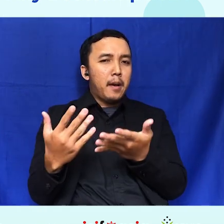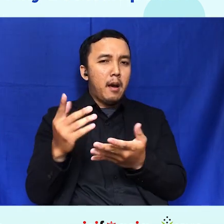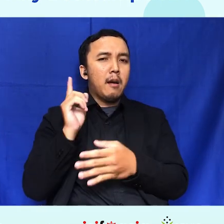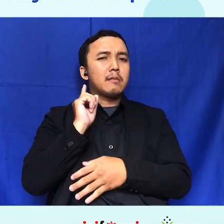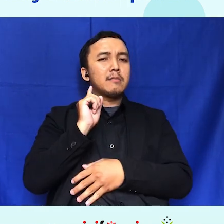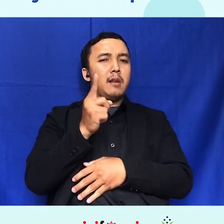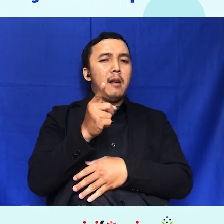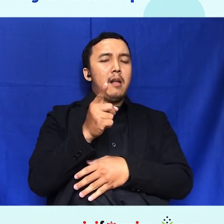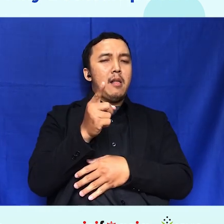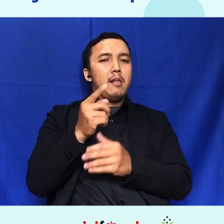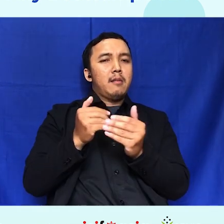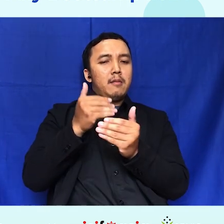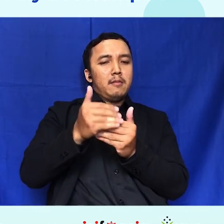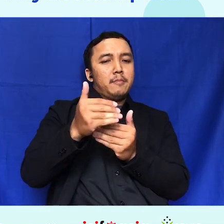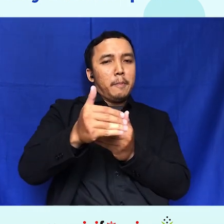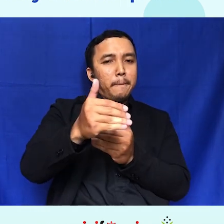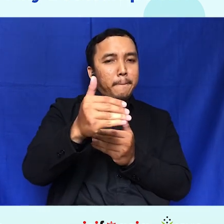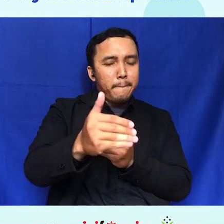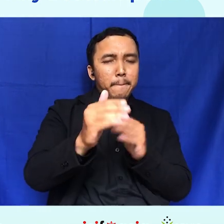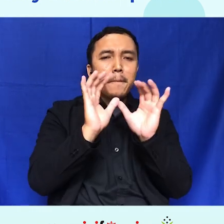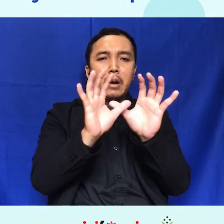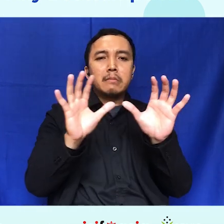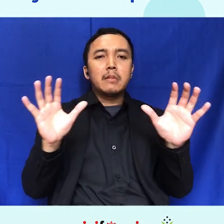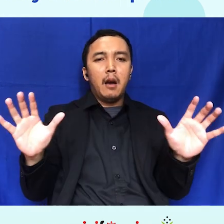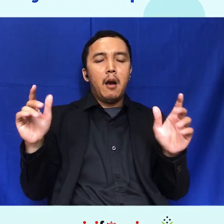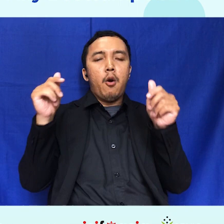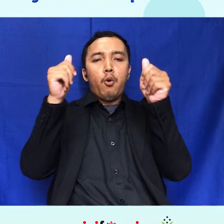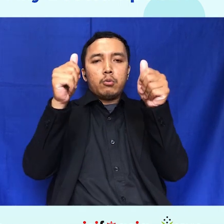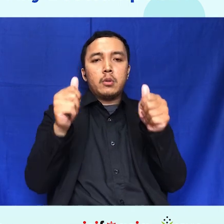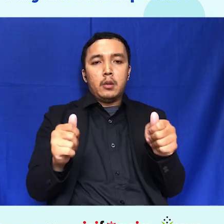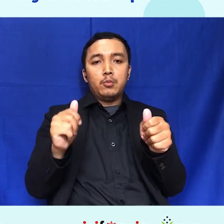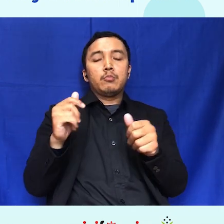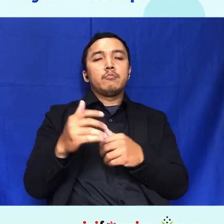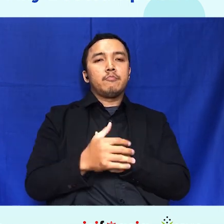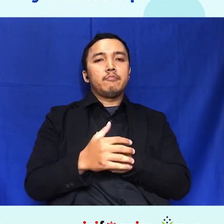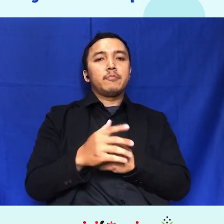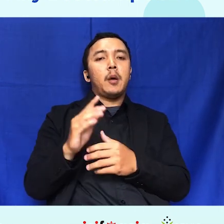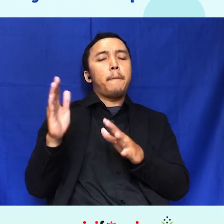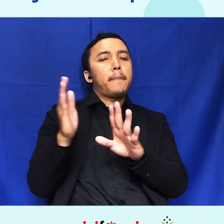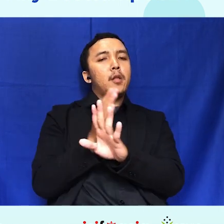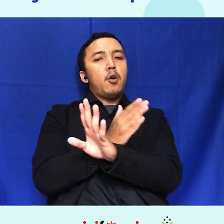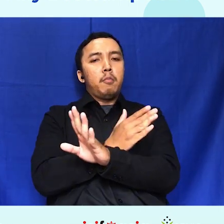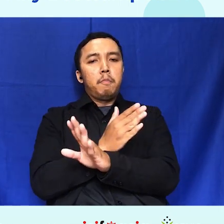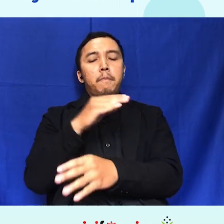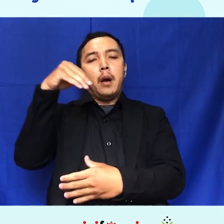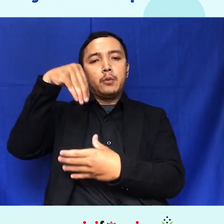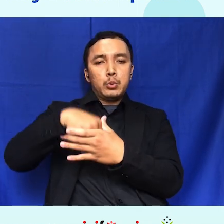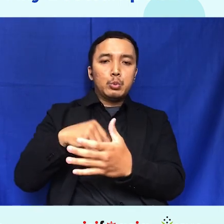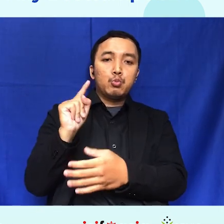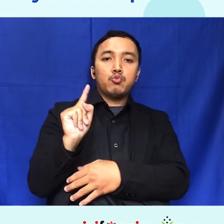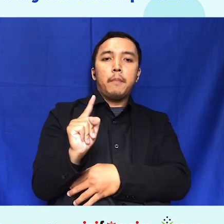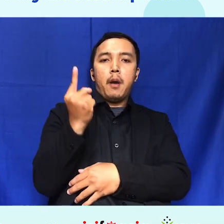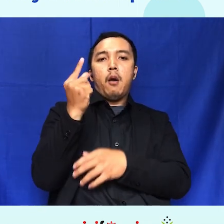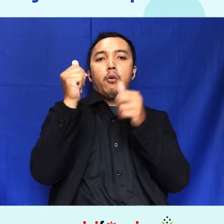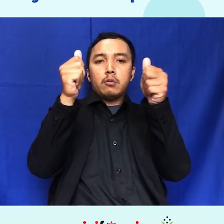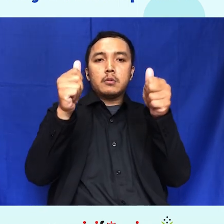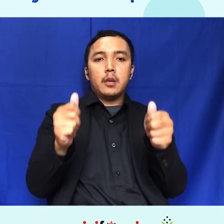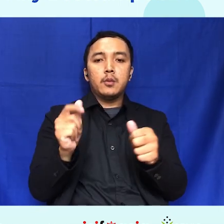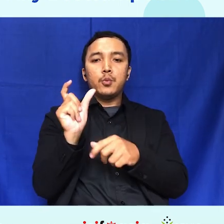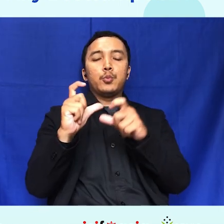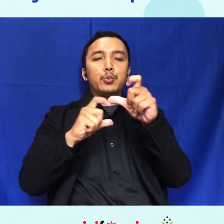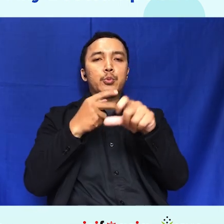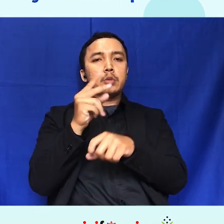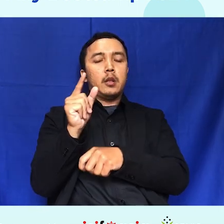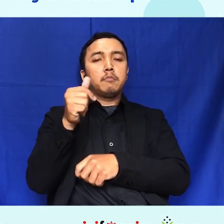melewati banyak konten untuk sampai ke konten utama. Lantas, ketika user sudah tiba di konten utama, user hanya